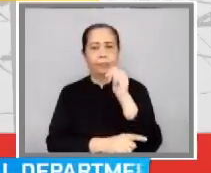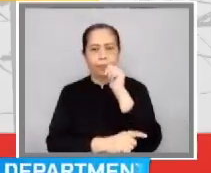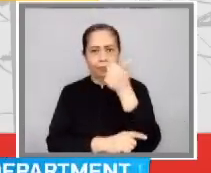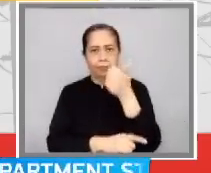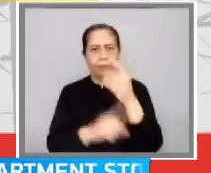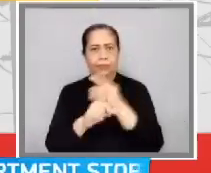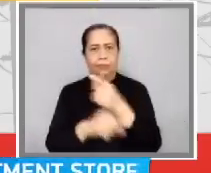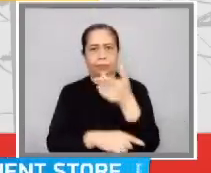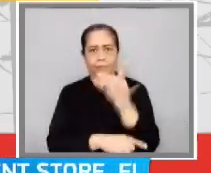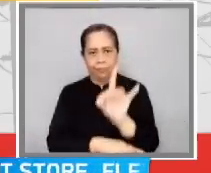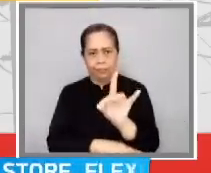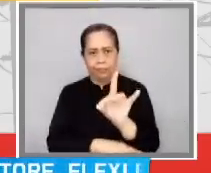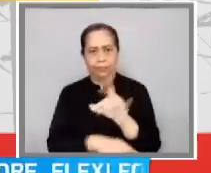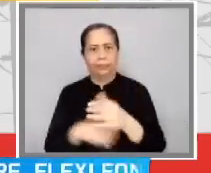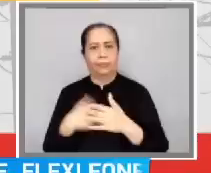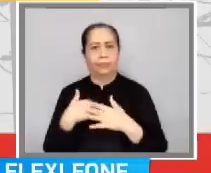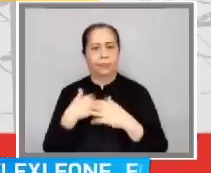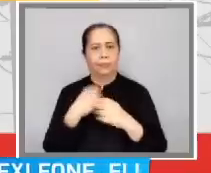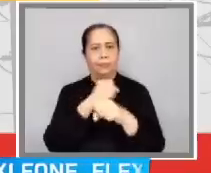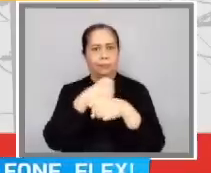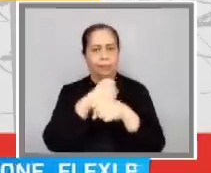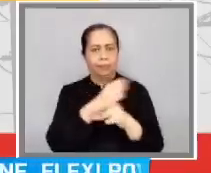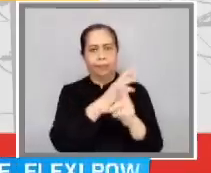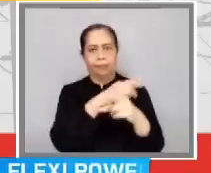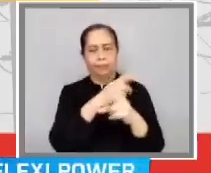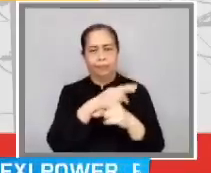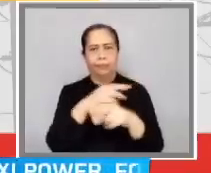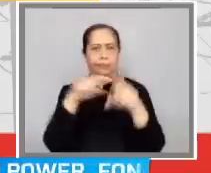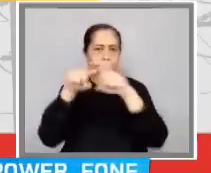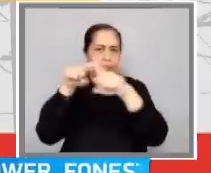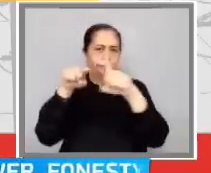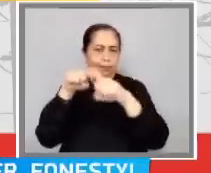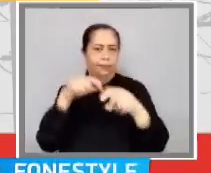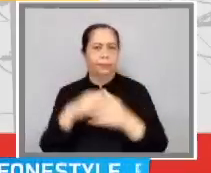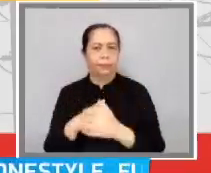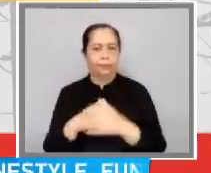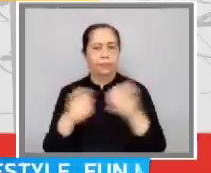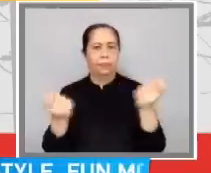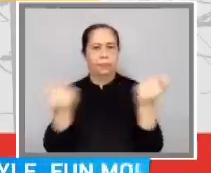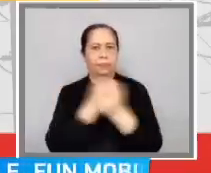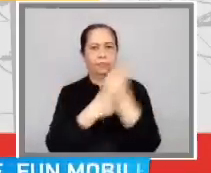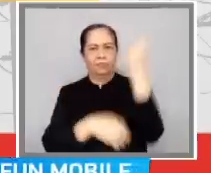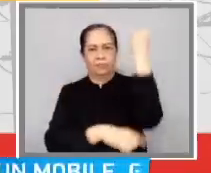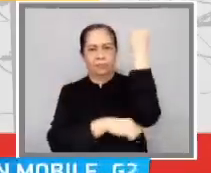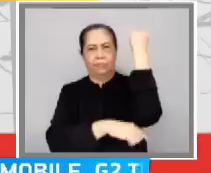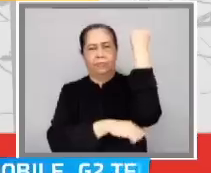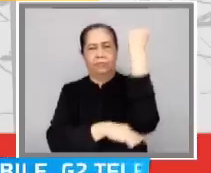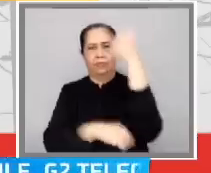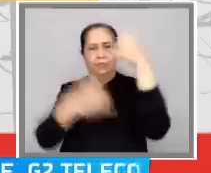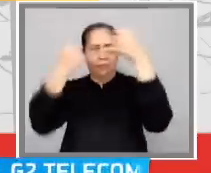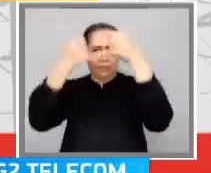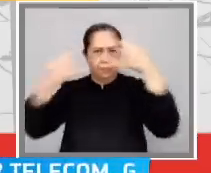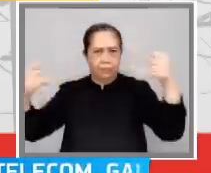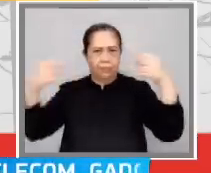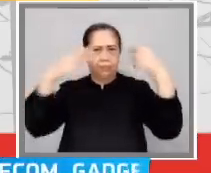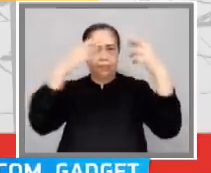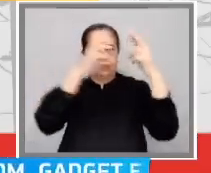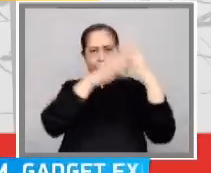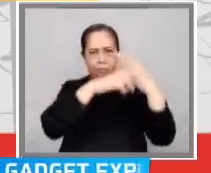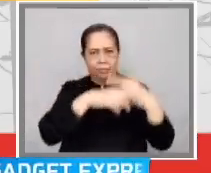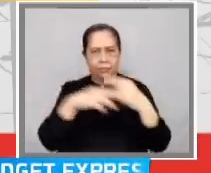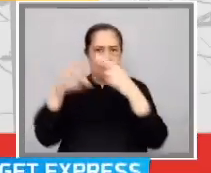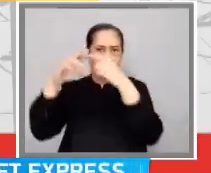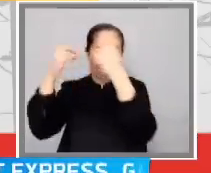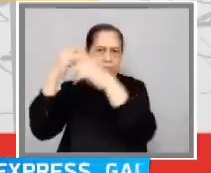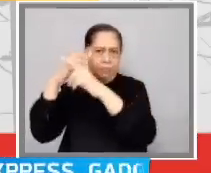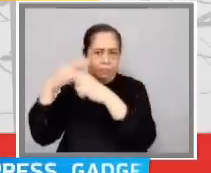December 28, ang gagawin power maintenance. Pagpapalit ng poste, line reconductoring at line reconstruction